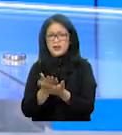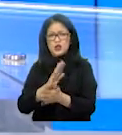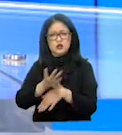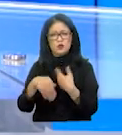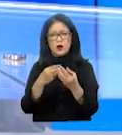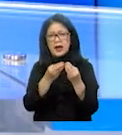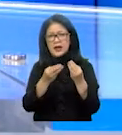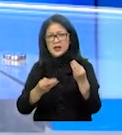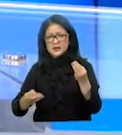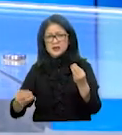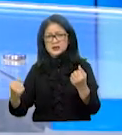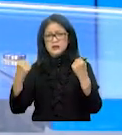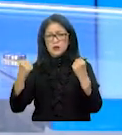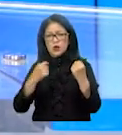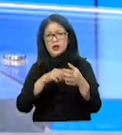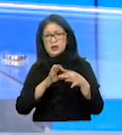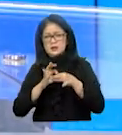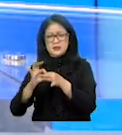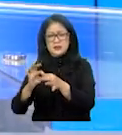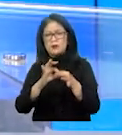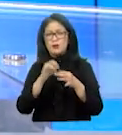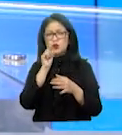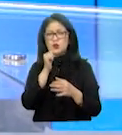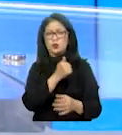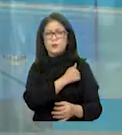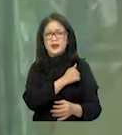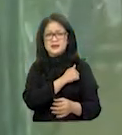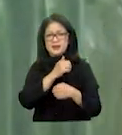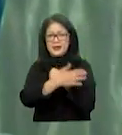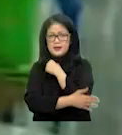dan berkolaborasi membangun bangsa dan negara.